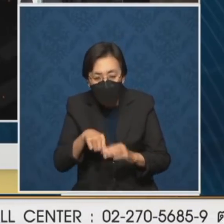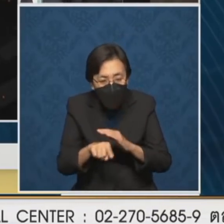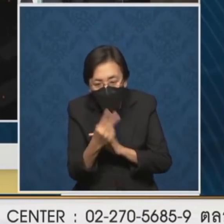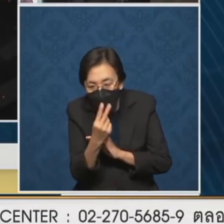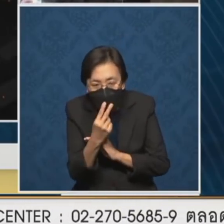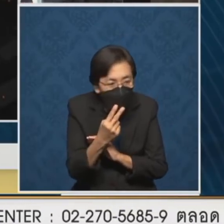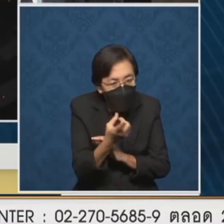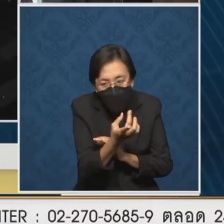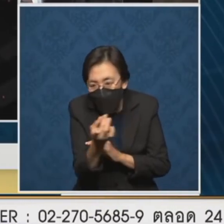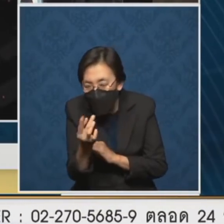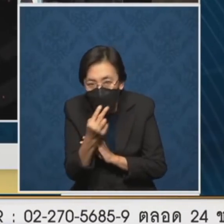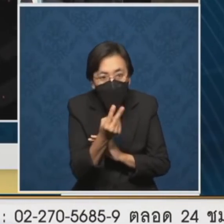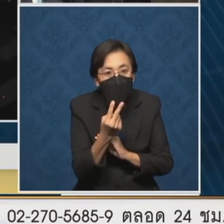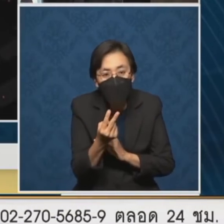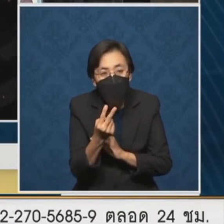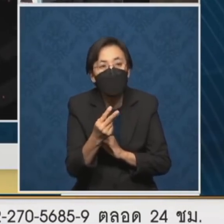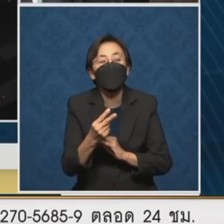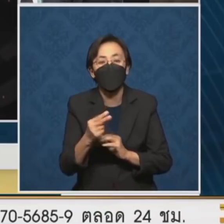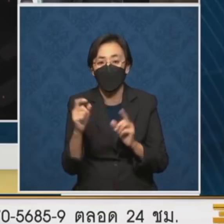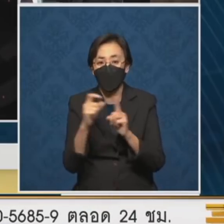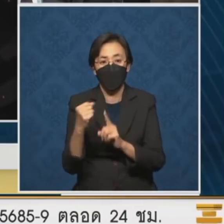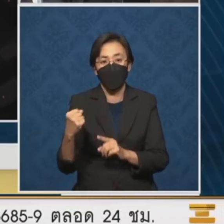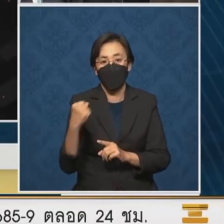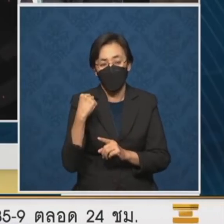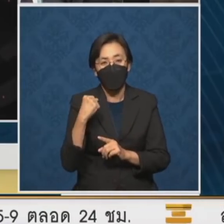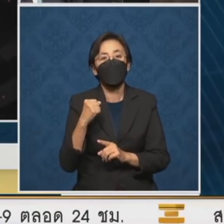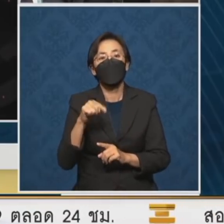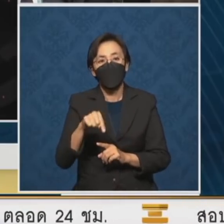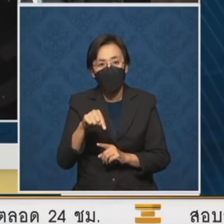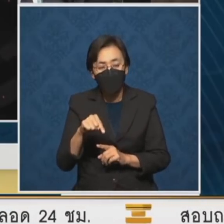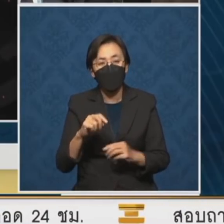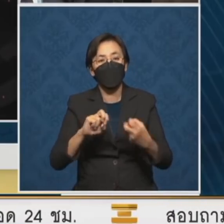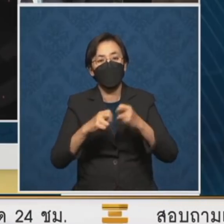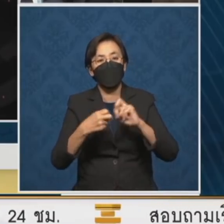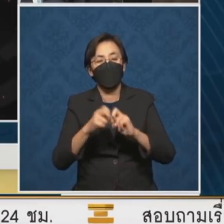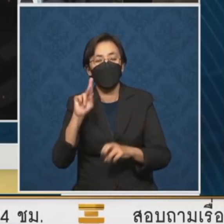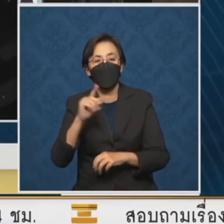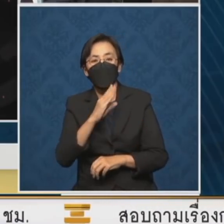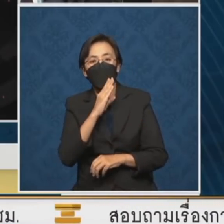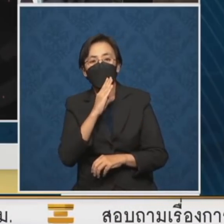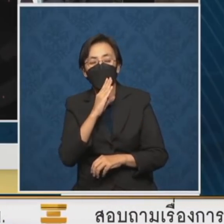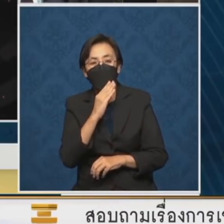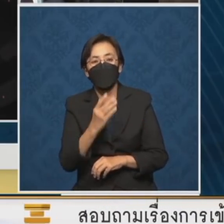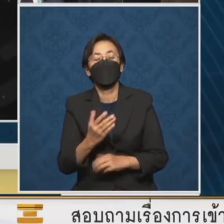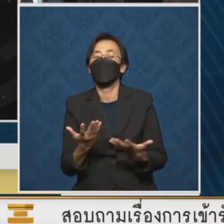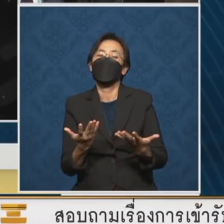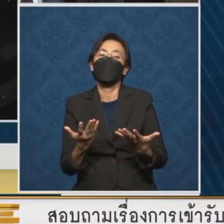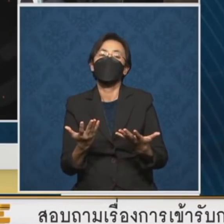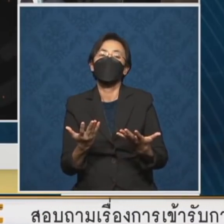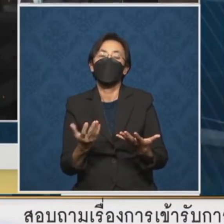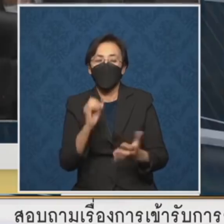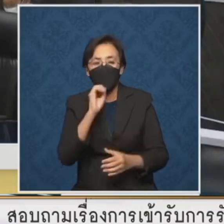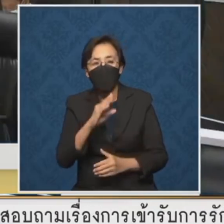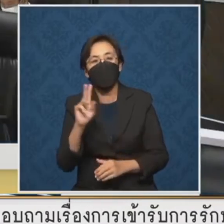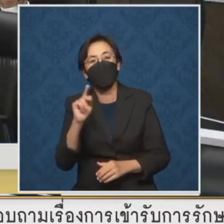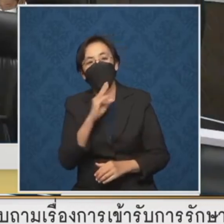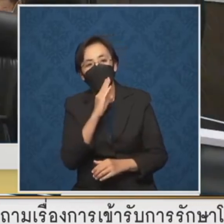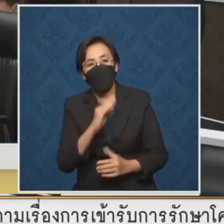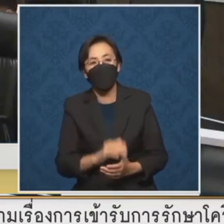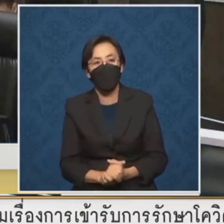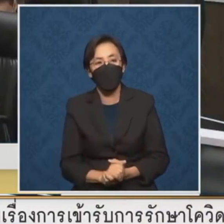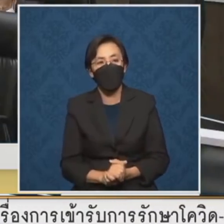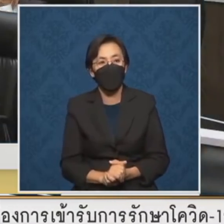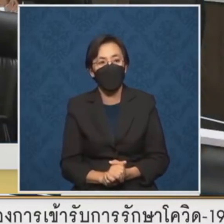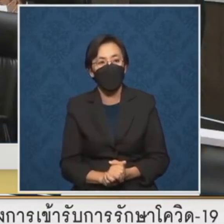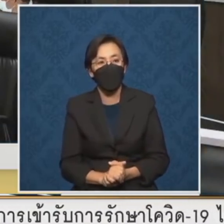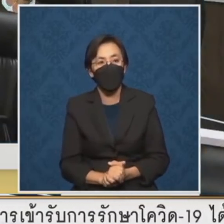นโดยใช้คำว่ามั่นคงเป็นข้ออ้างและใช้ปัญหาข่าวปลอมเอามาบังหน้าครับปฏิบัติการ